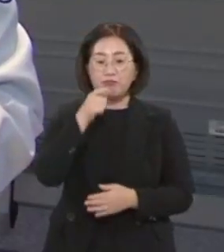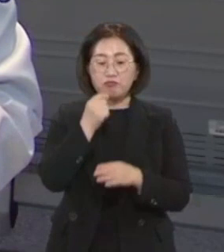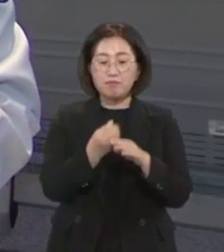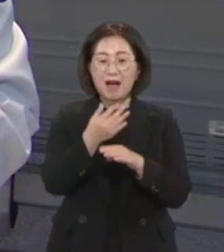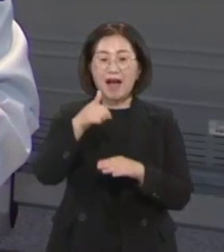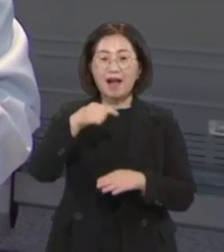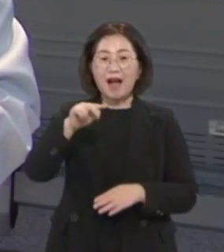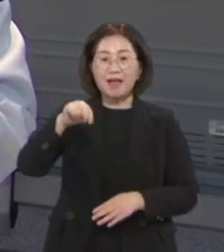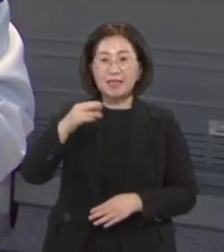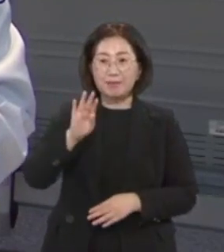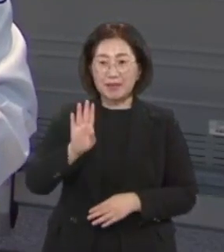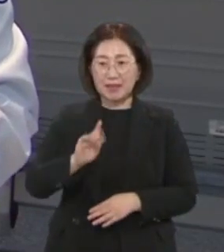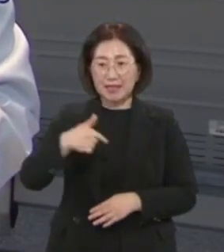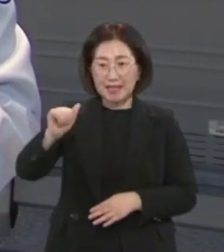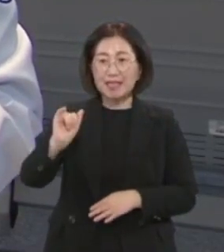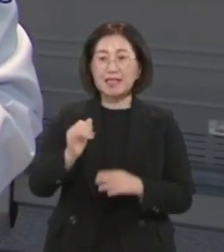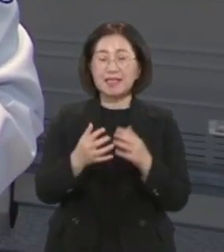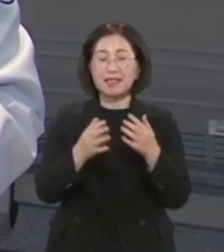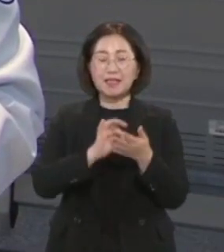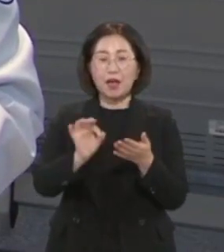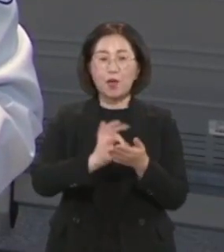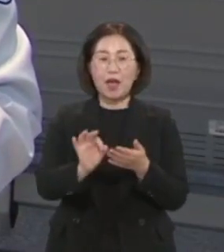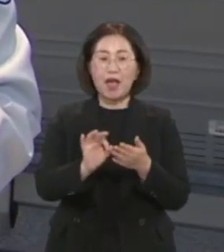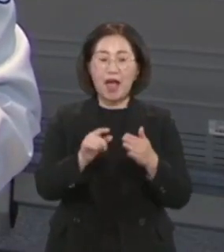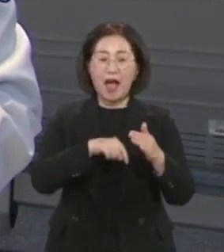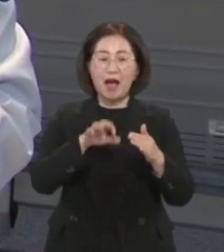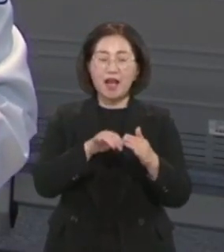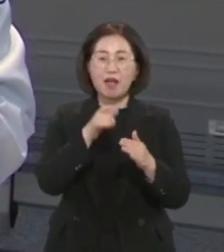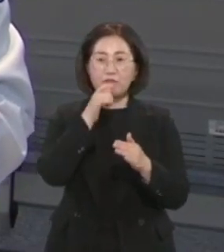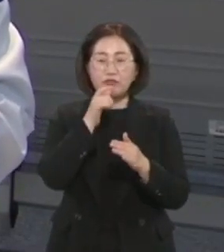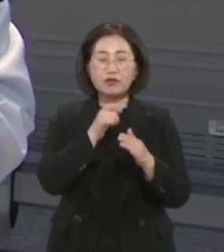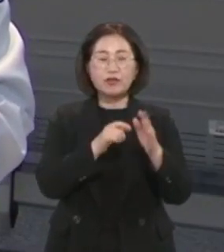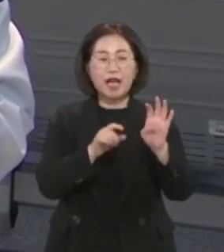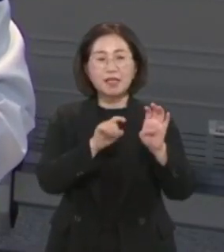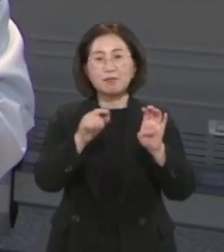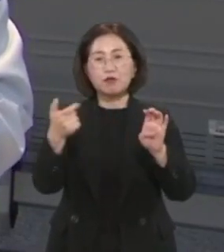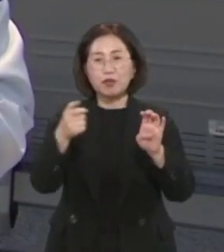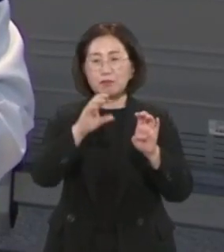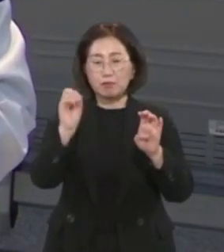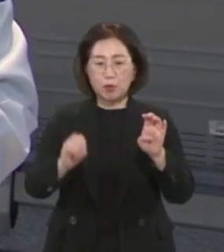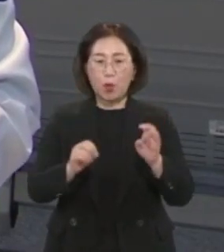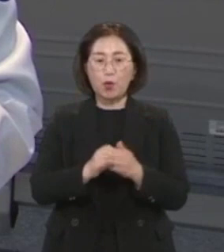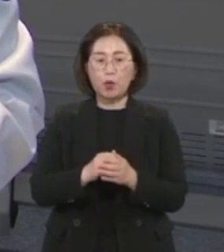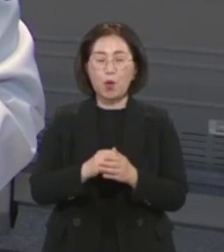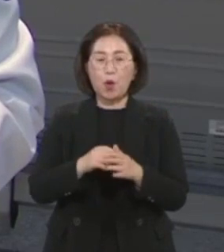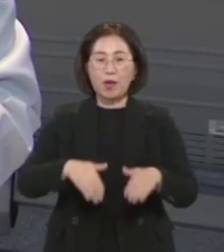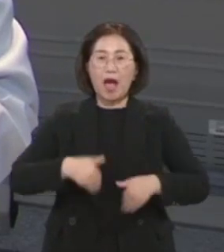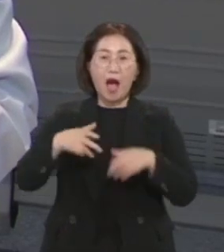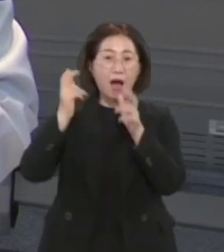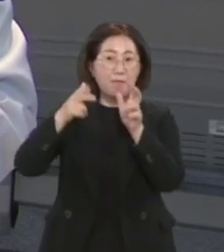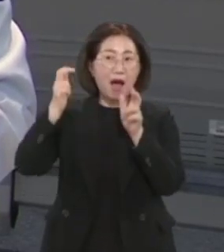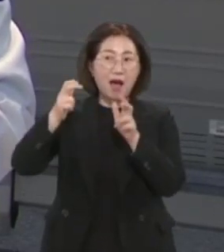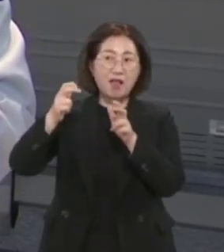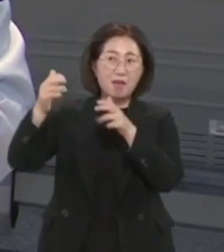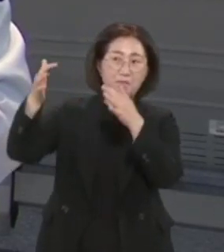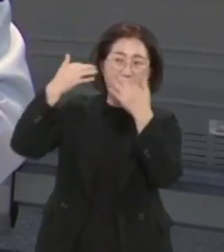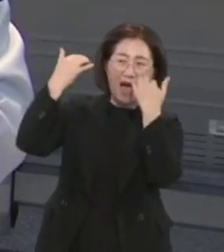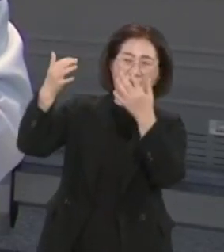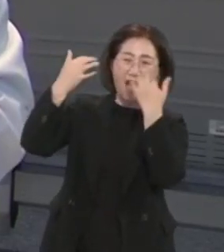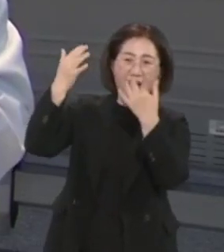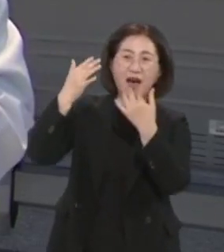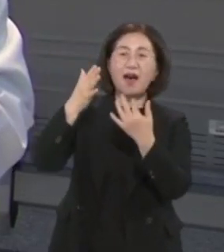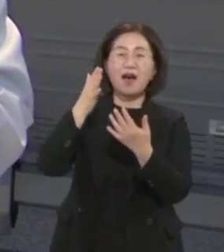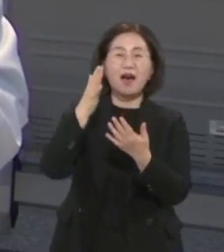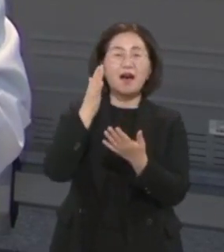실내 습도는 40에서 60%로 맞추고 히터와 같은 난방기기는 직접 쐬는 것을 피하는